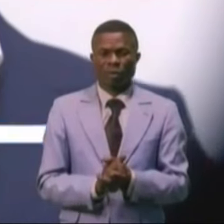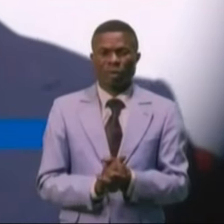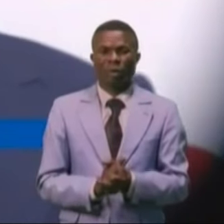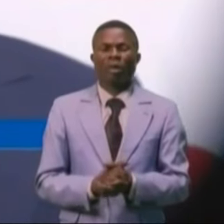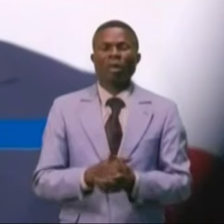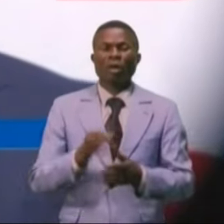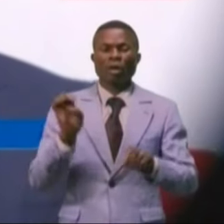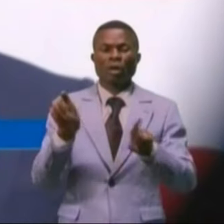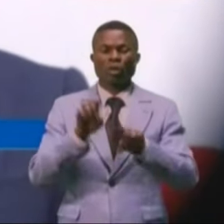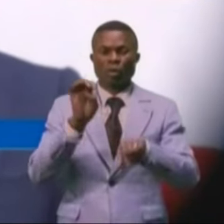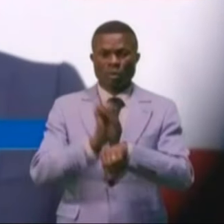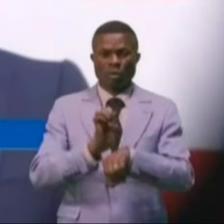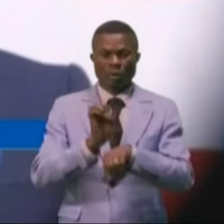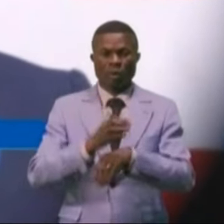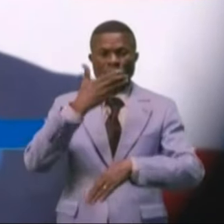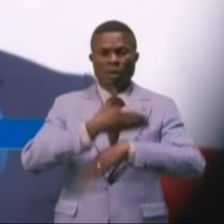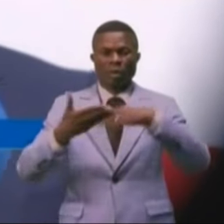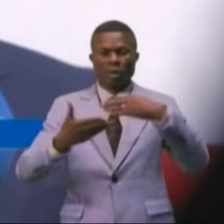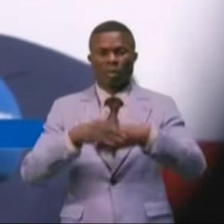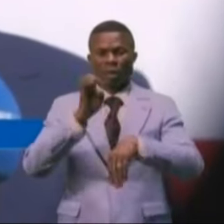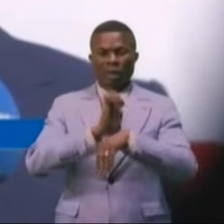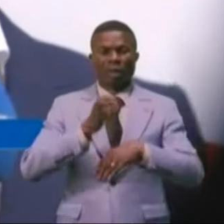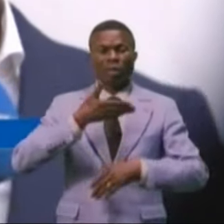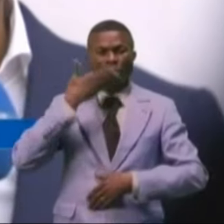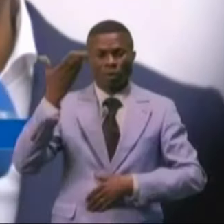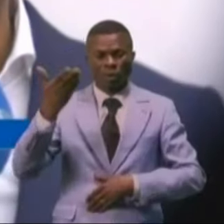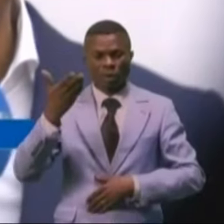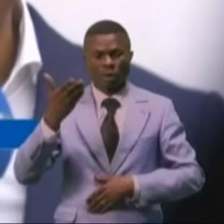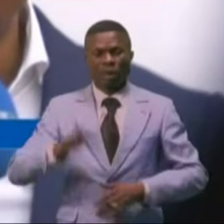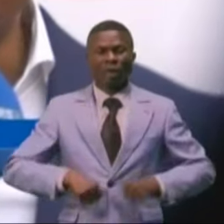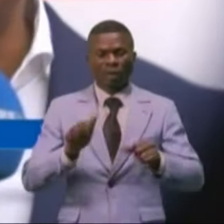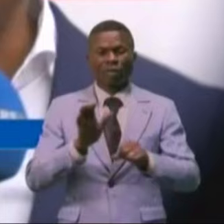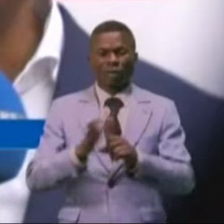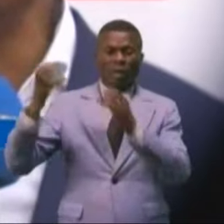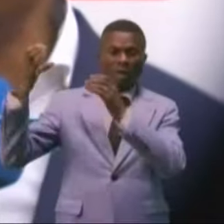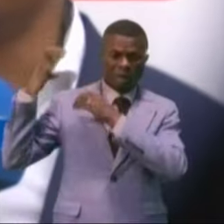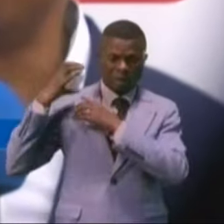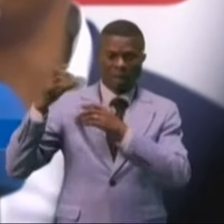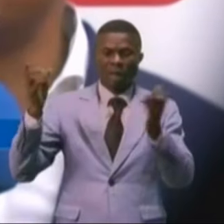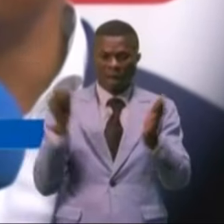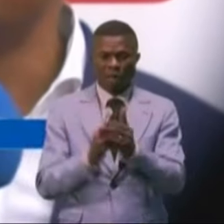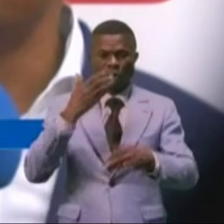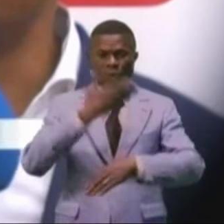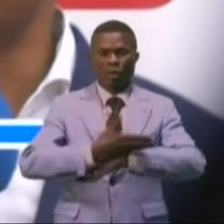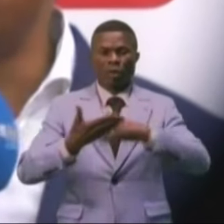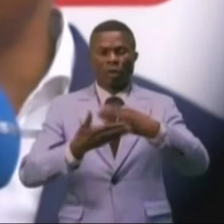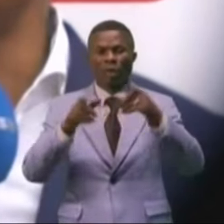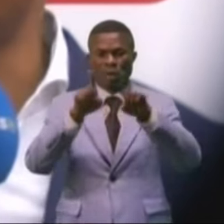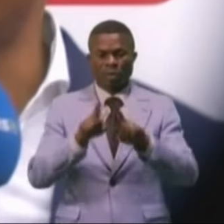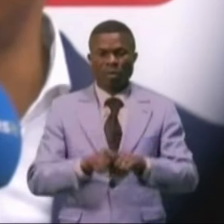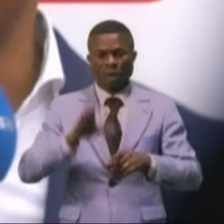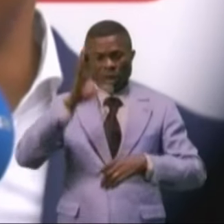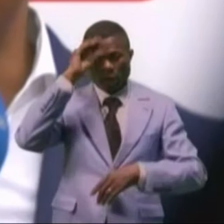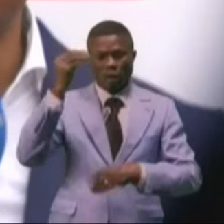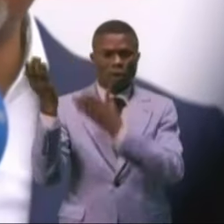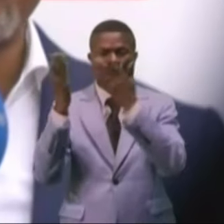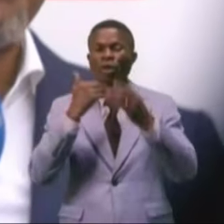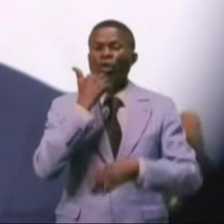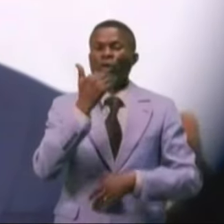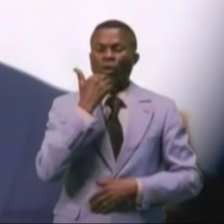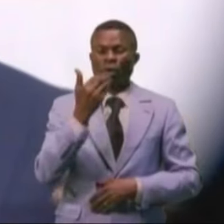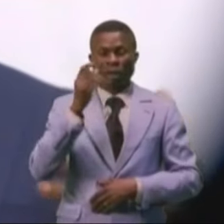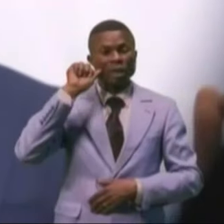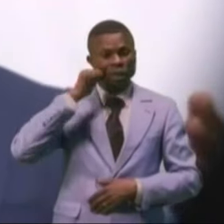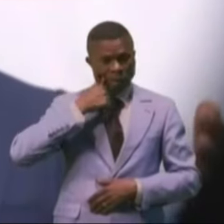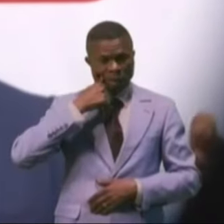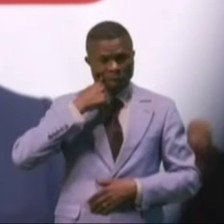d'église, c'est de bâtir des vies spirituelles. Mais j'ai un autre fardeau, de bâtir aussi des hommes d'affaires pour que demain,